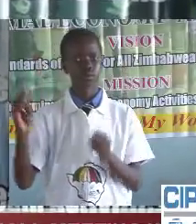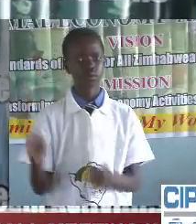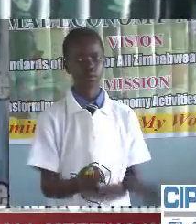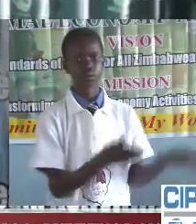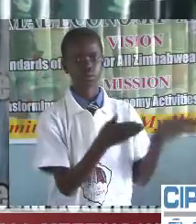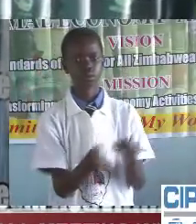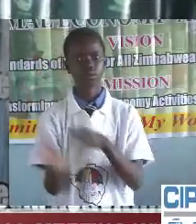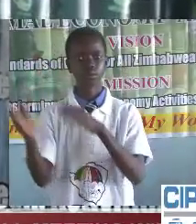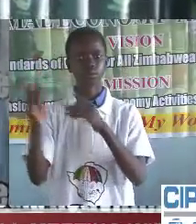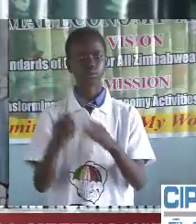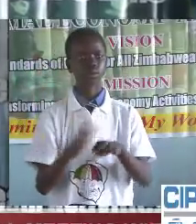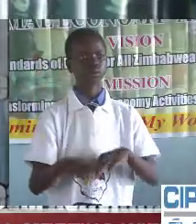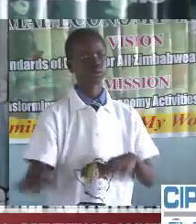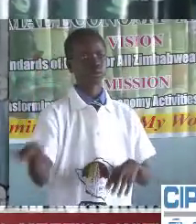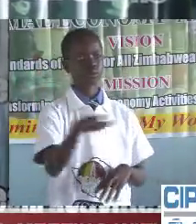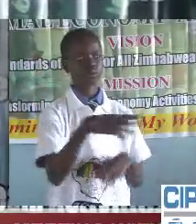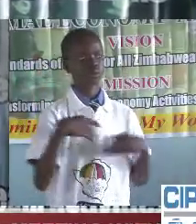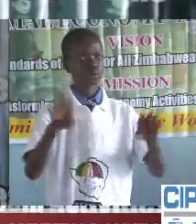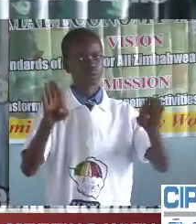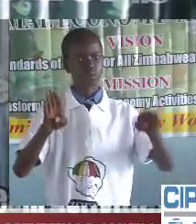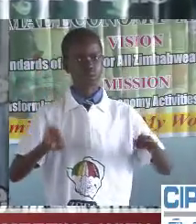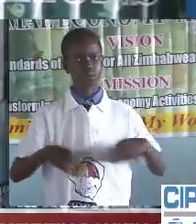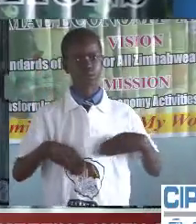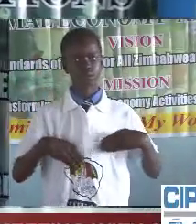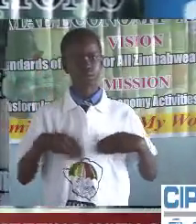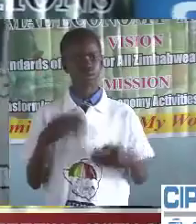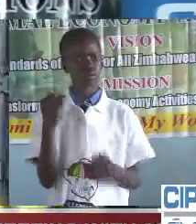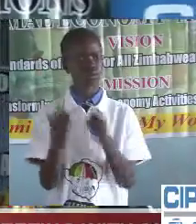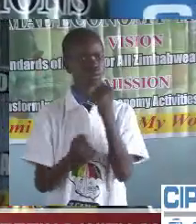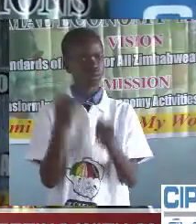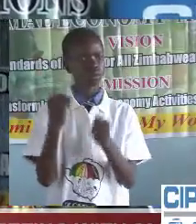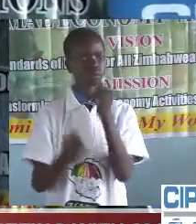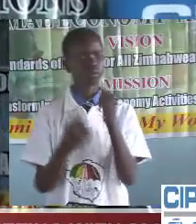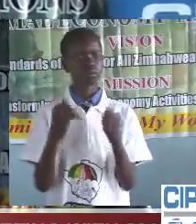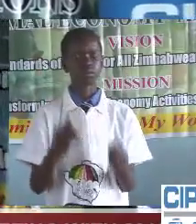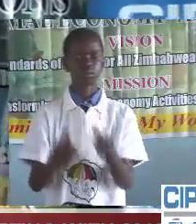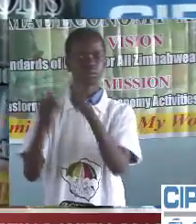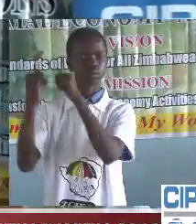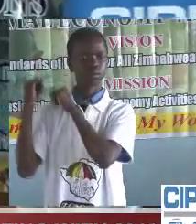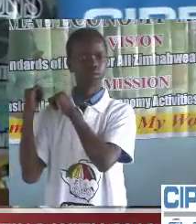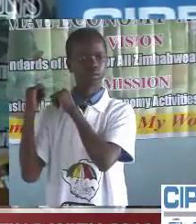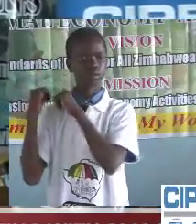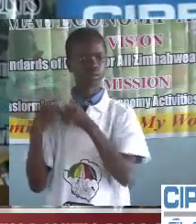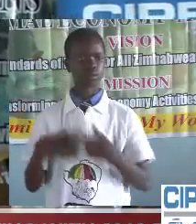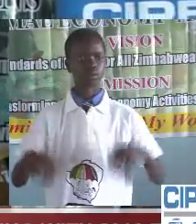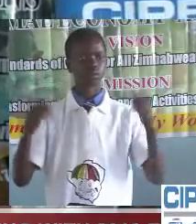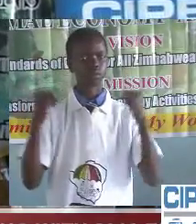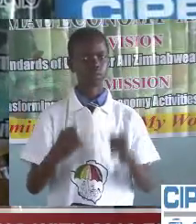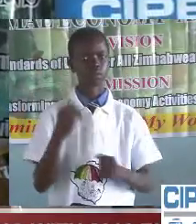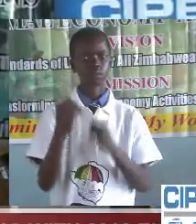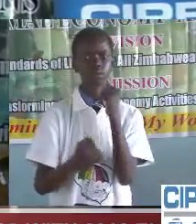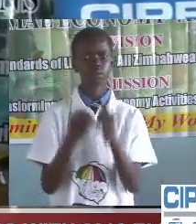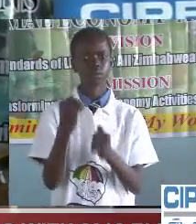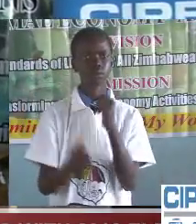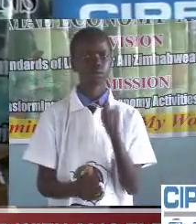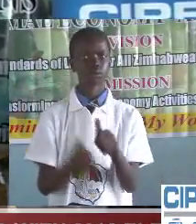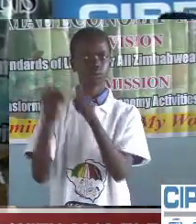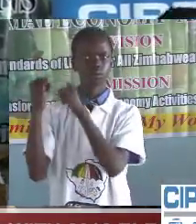Baba isimbu irege kudzokera shure. Baba isimbise